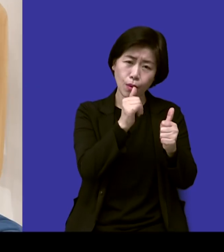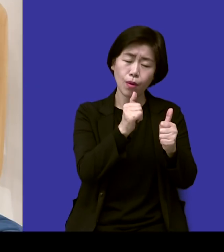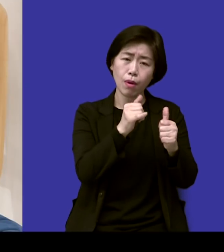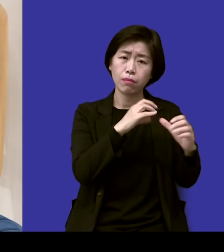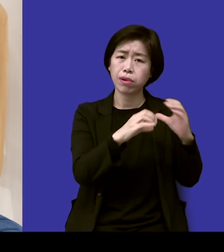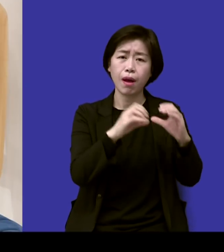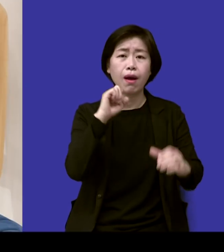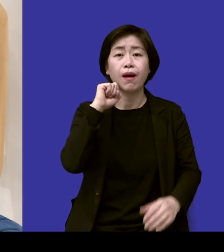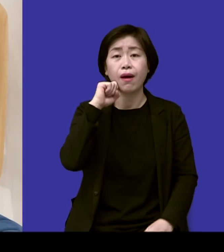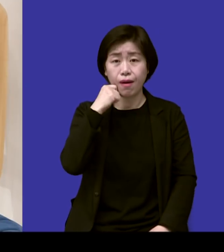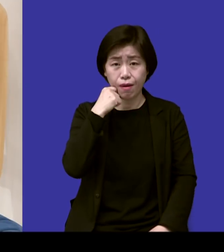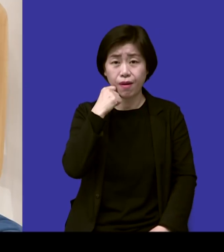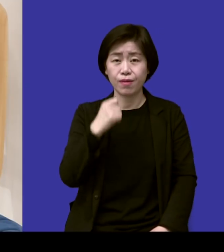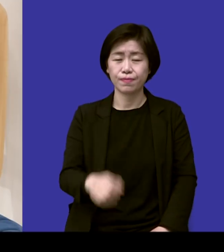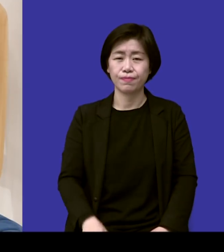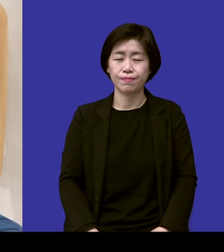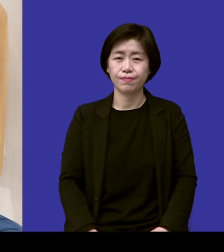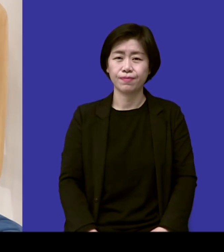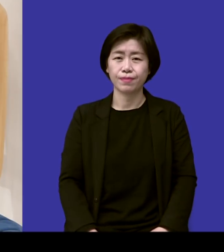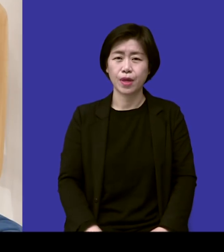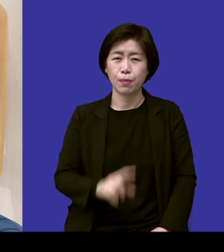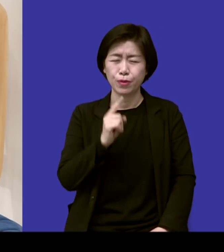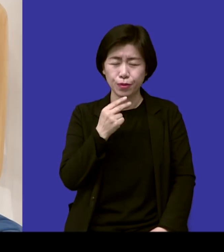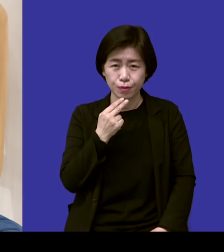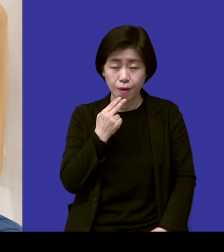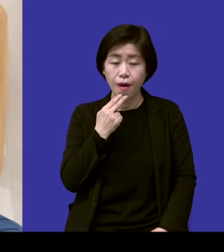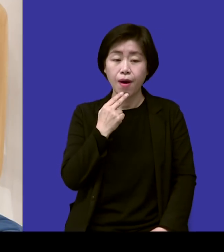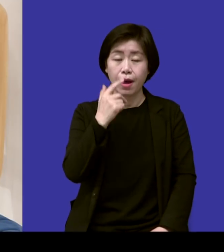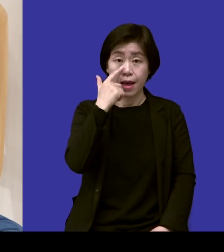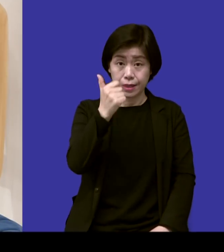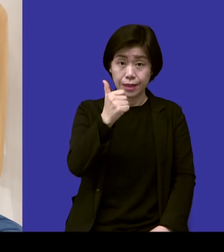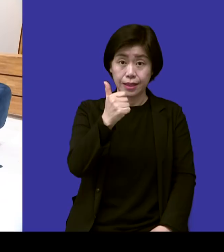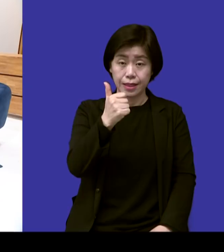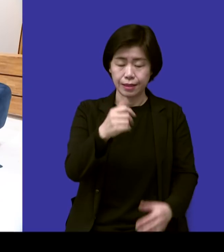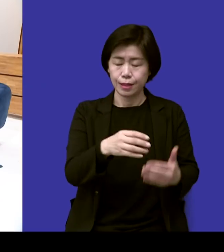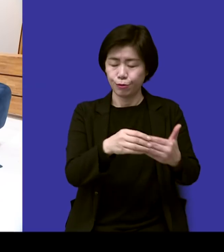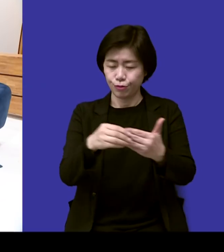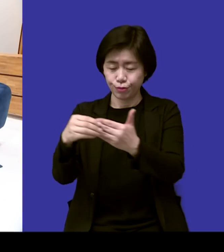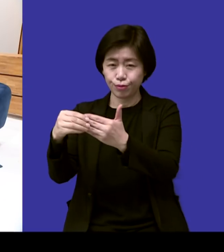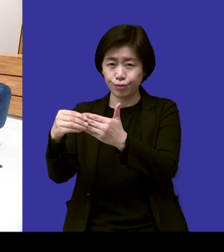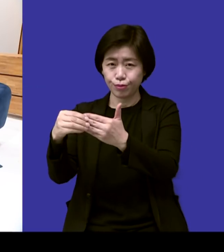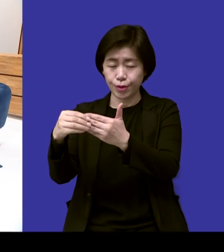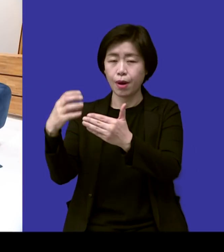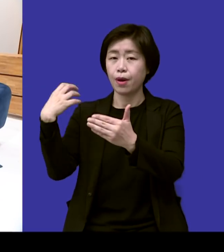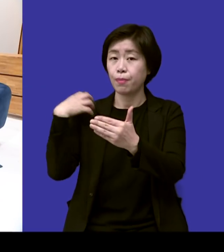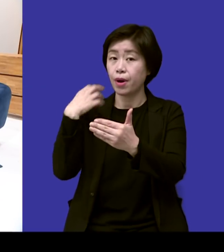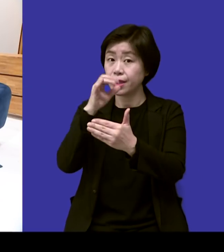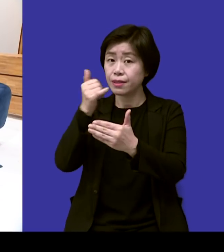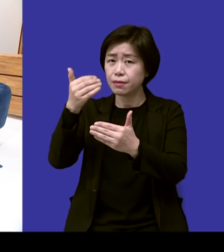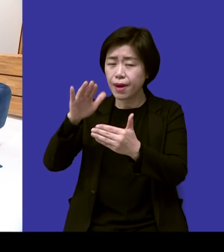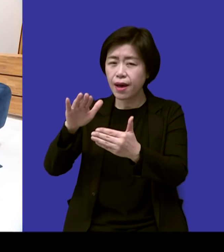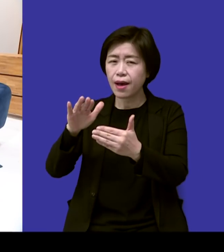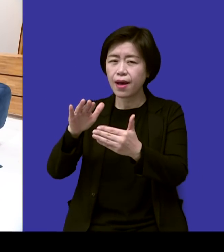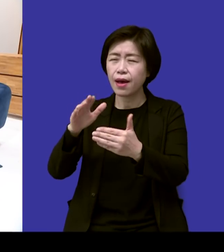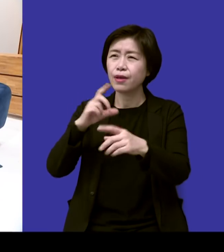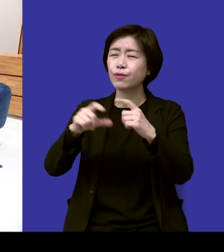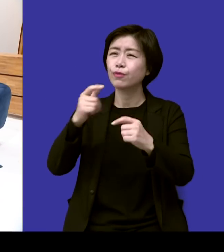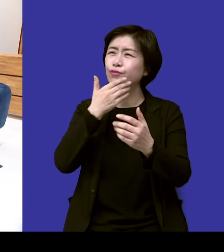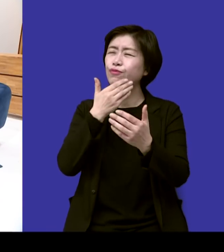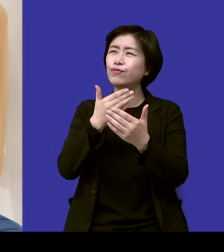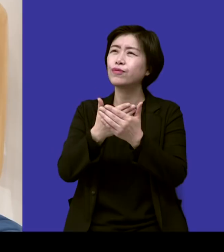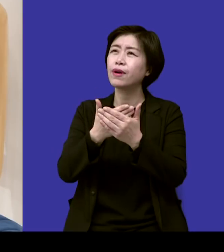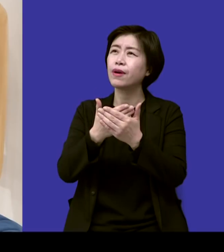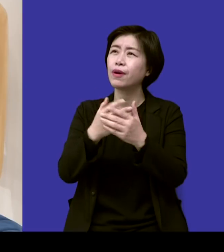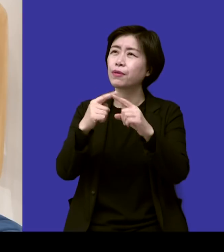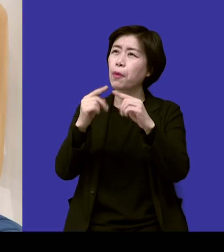있었지만 그거보다 더 큰 건 나를 늘 챙겨주는 형, 그럼 위로해주는 챙겨주는 분들. 누나들을